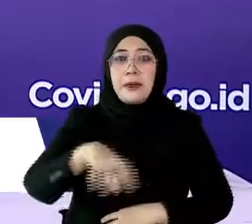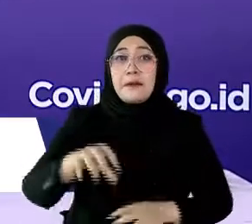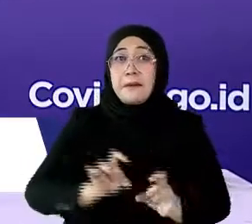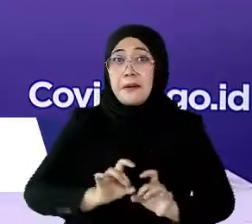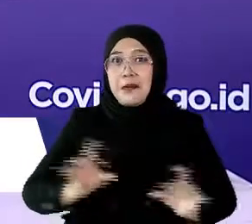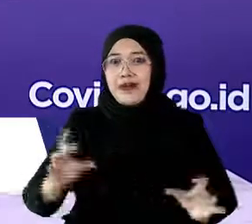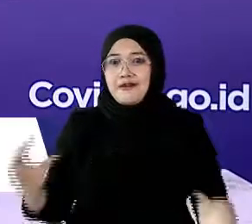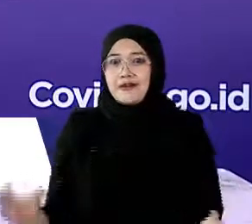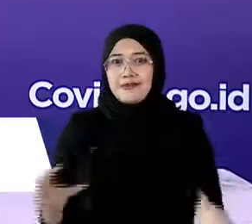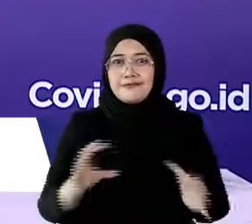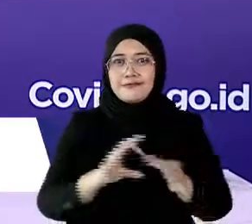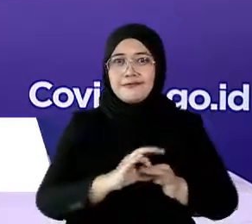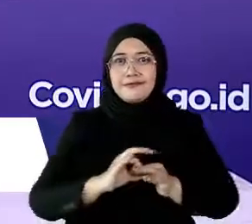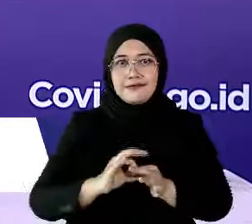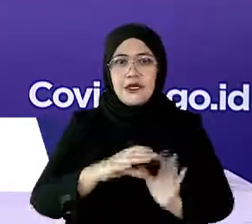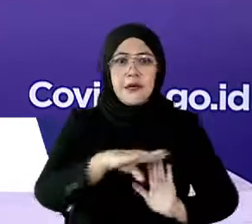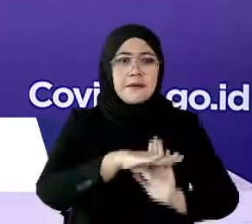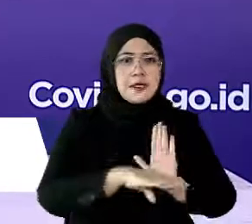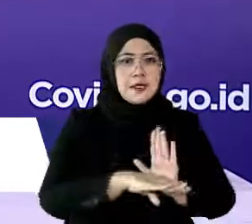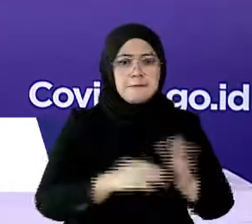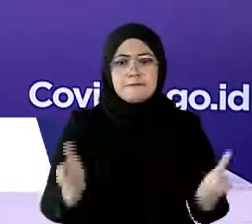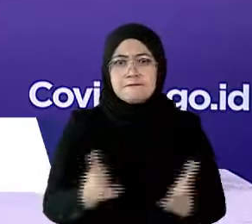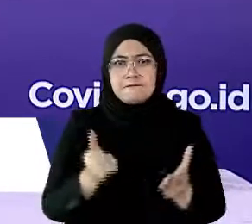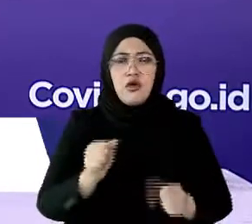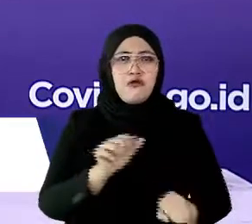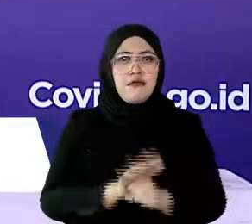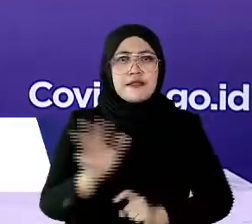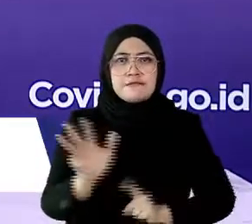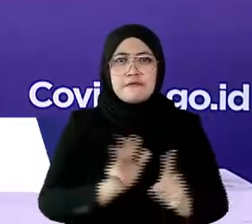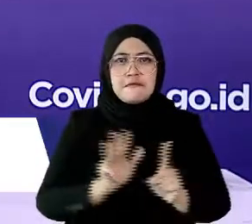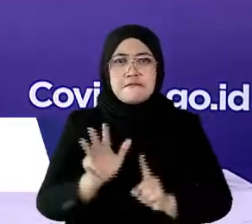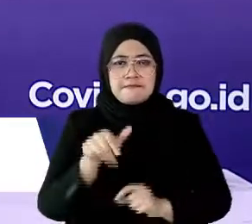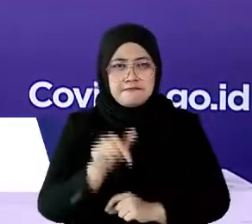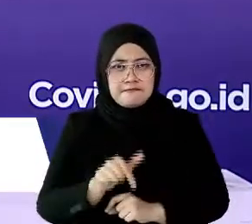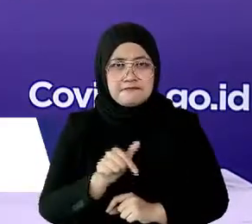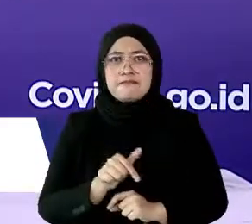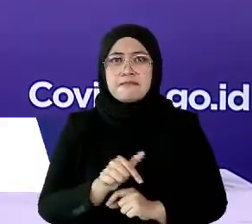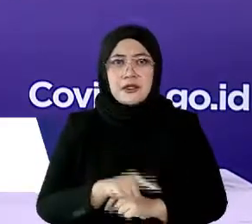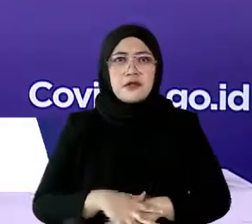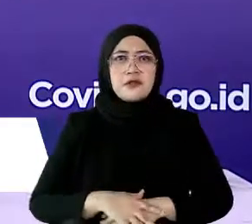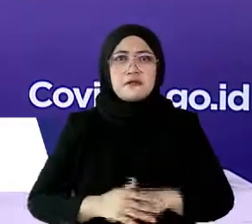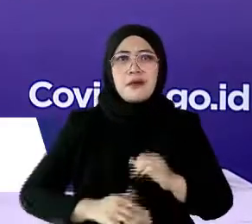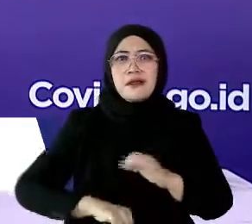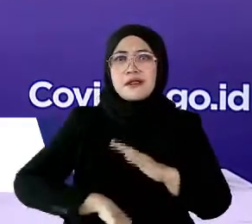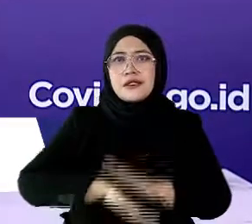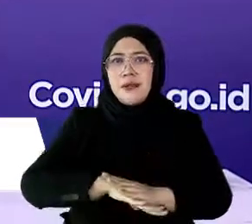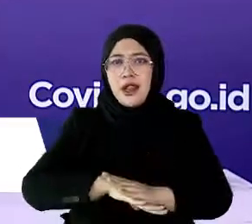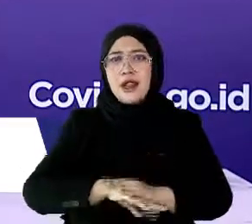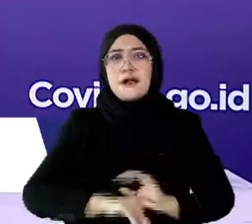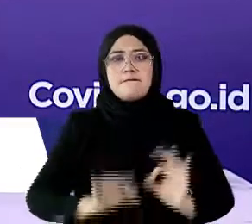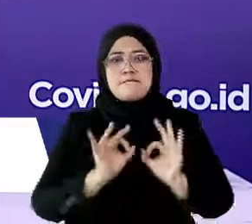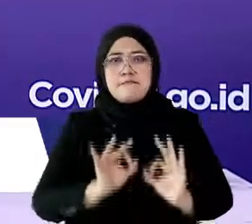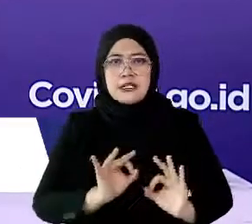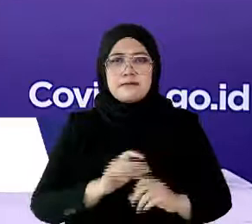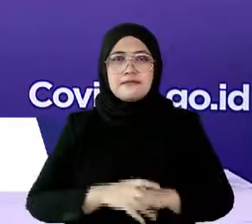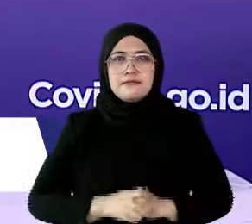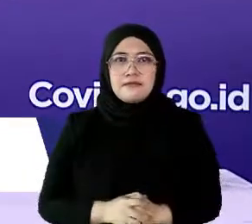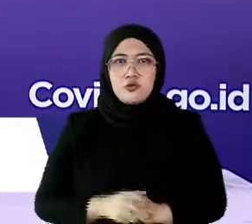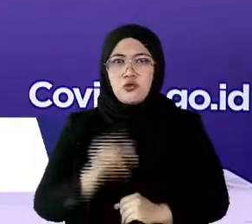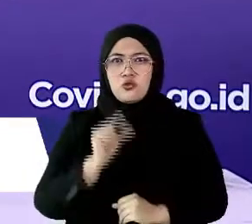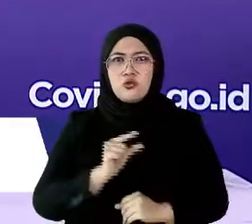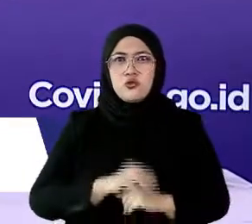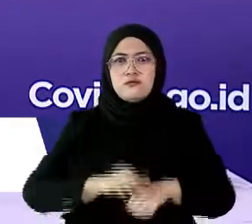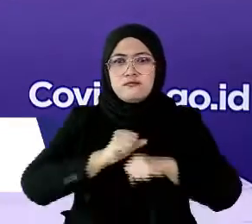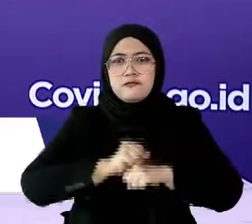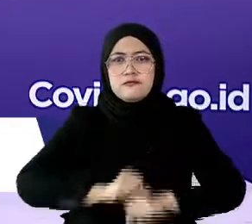sehingga kebijakan penanganan coffee 19 yang dihasilkan dapat secara efektif dan tepat untuk mencegah